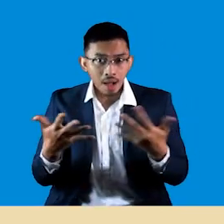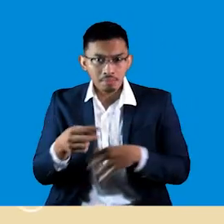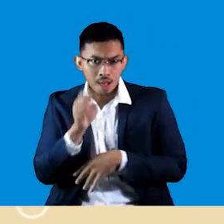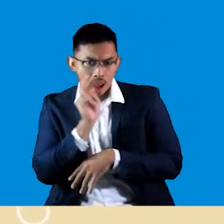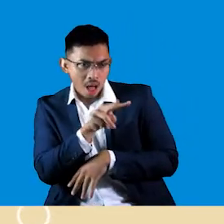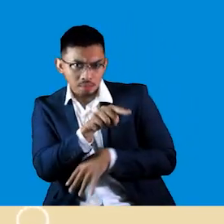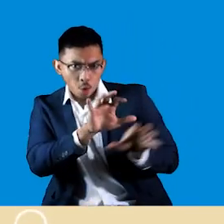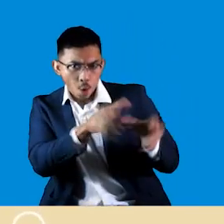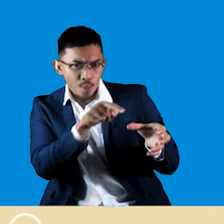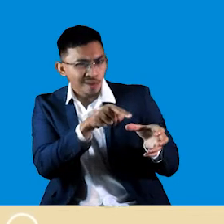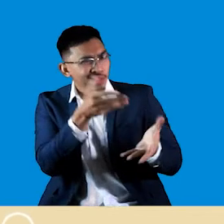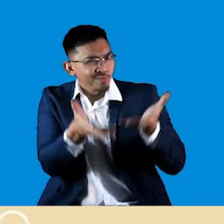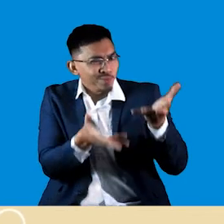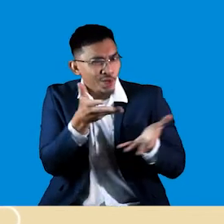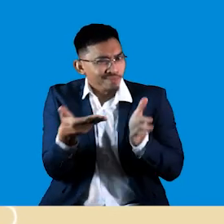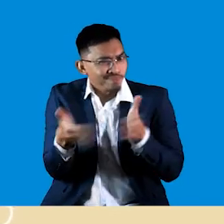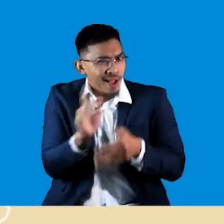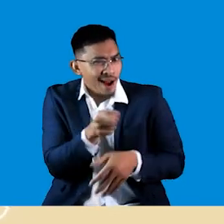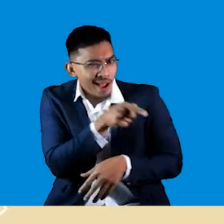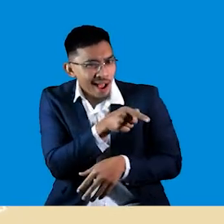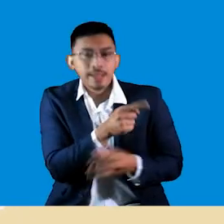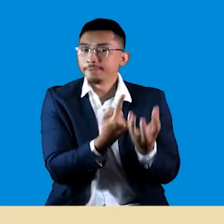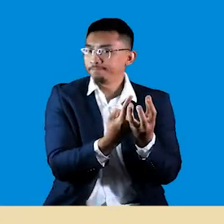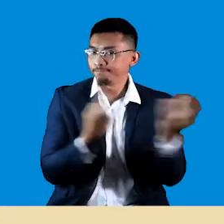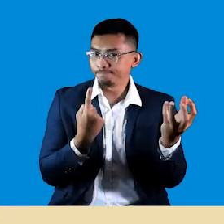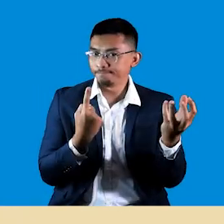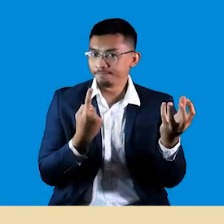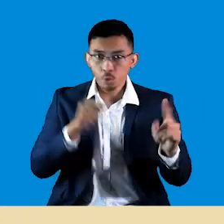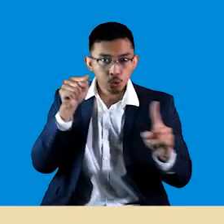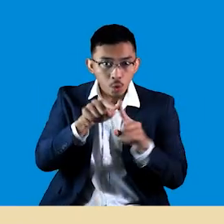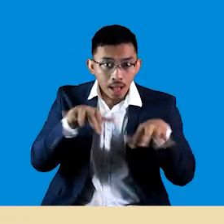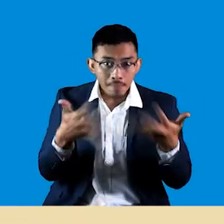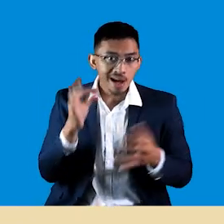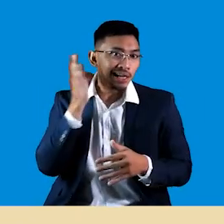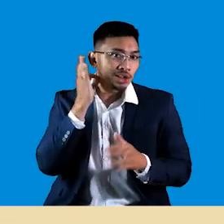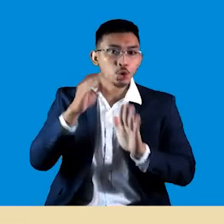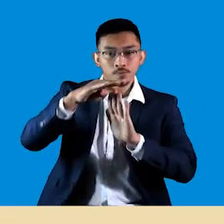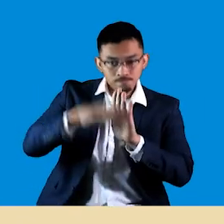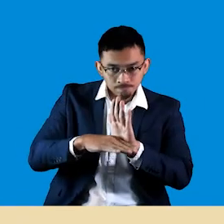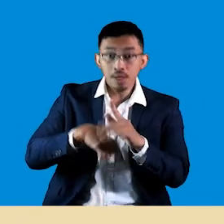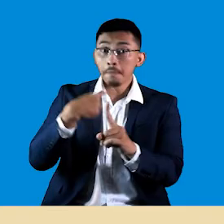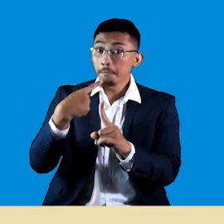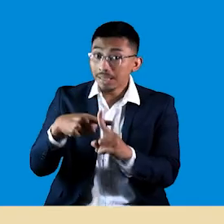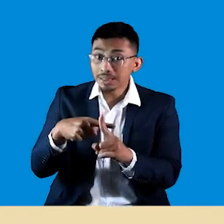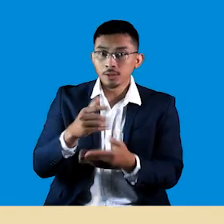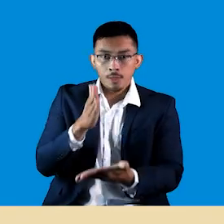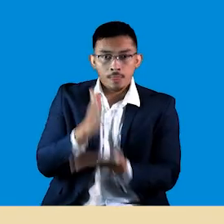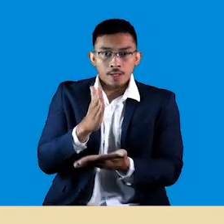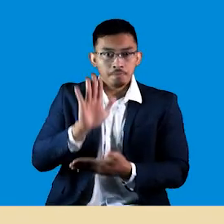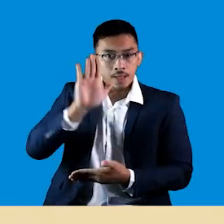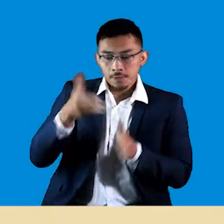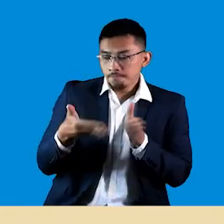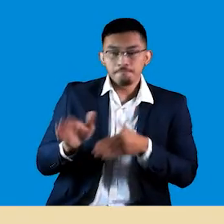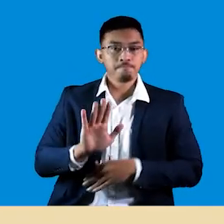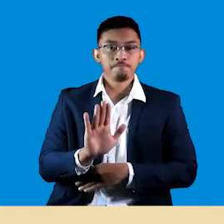Serta mitigate atau mitigasi, yaitu membatasi atau menarik diri dari kegiatan yang berlangsung untuk memitigasi risiko atau